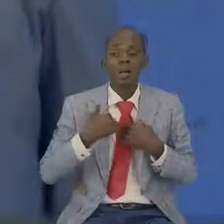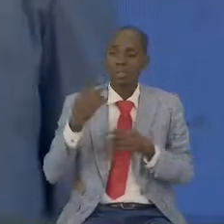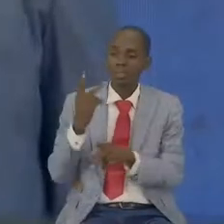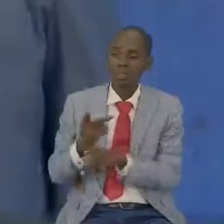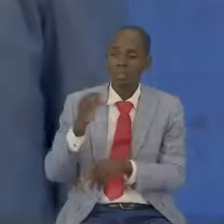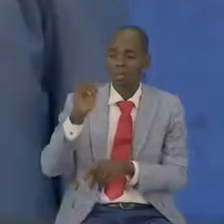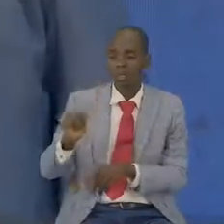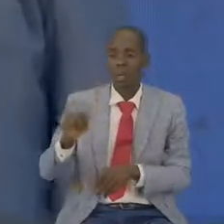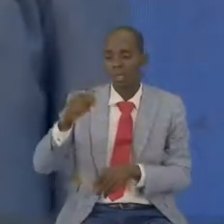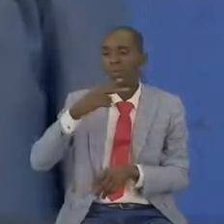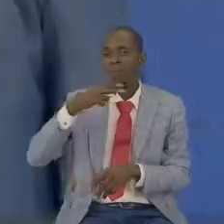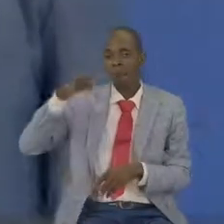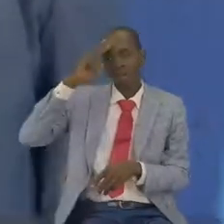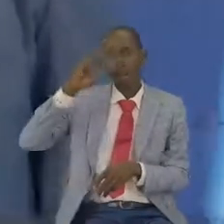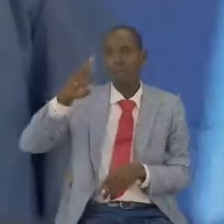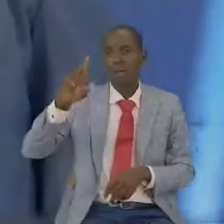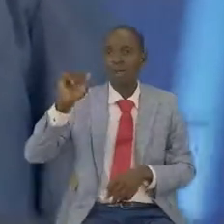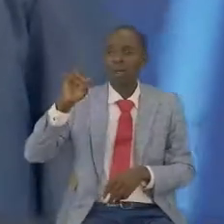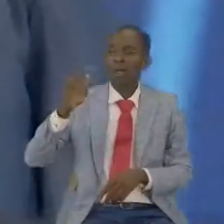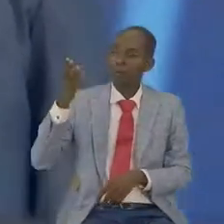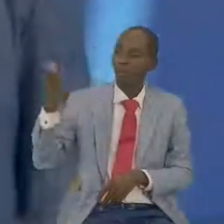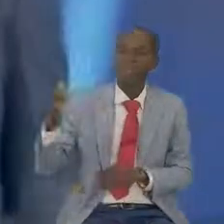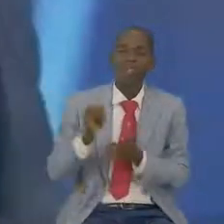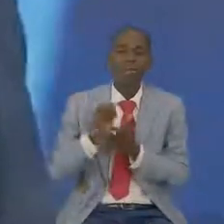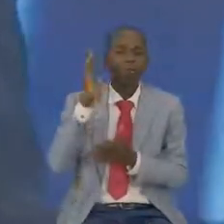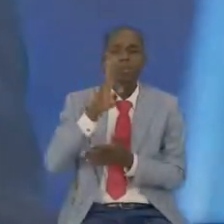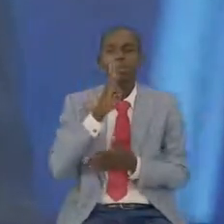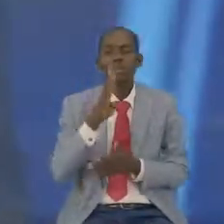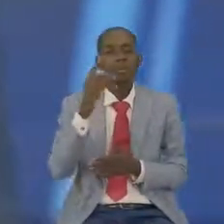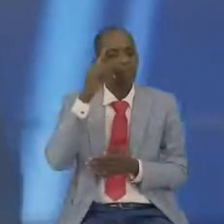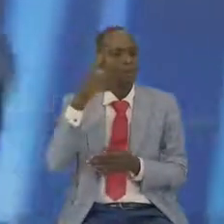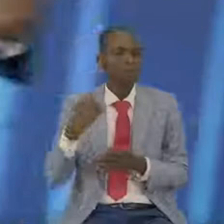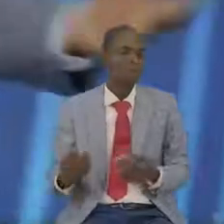là qui allait servir de sacrifice. Abraham n'a pas dit.